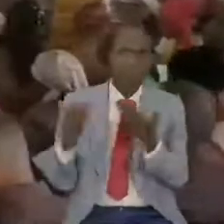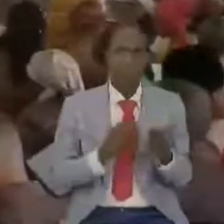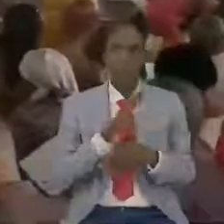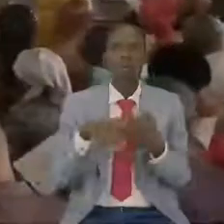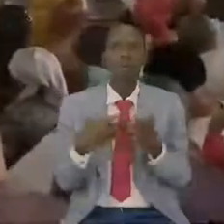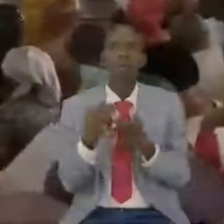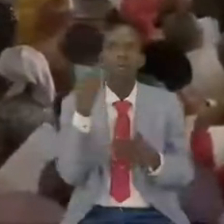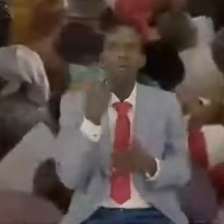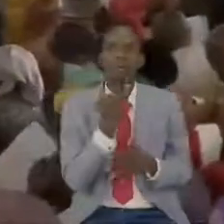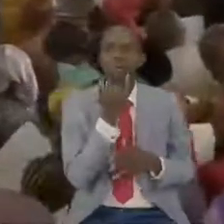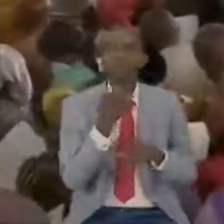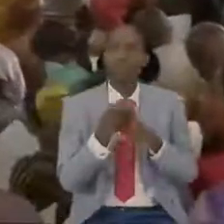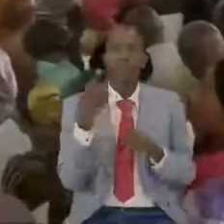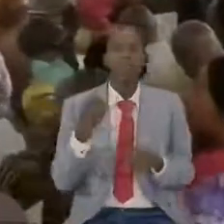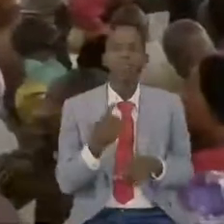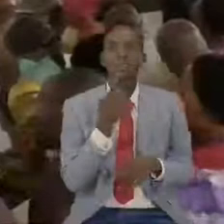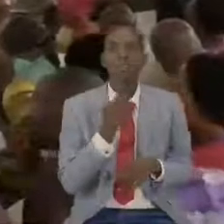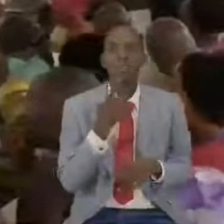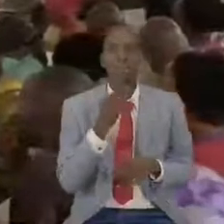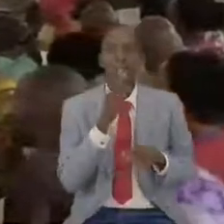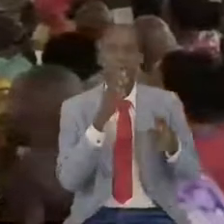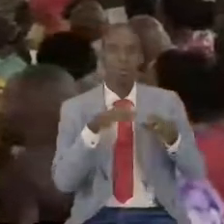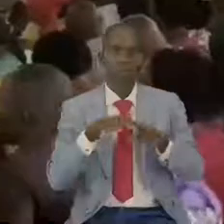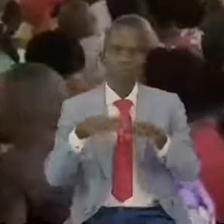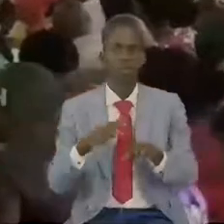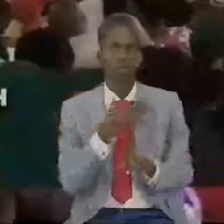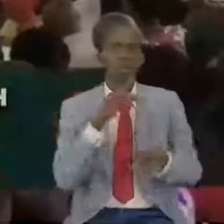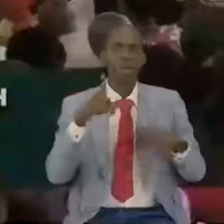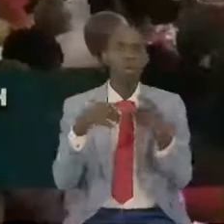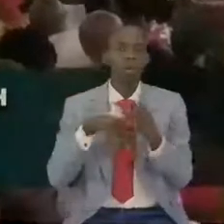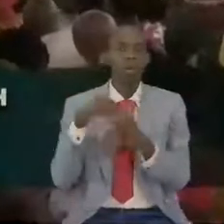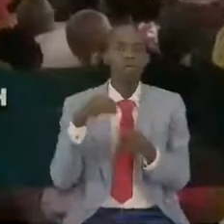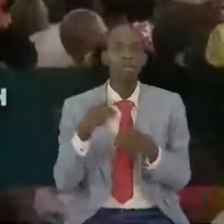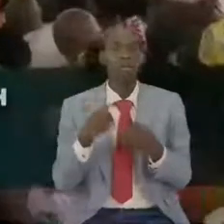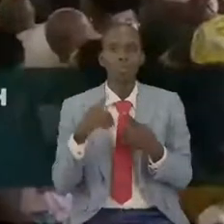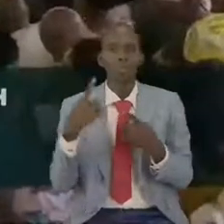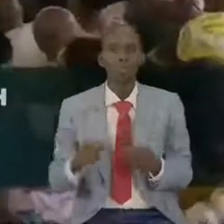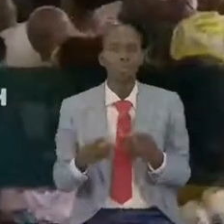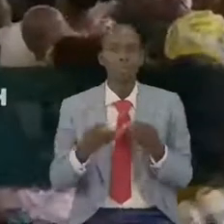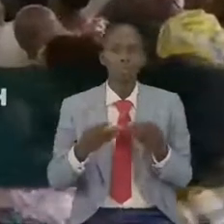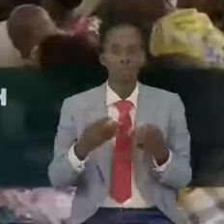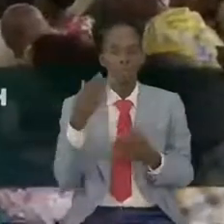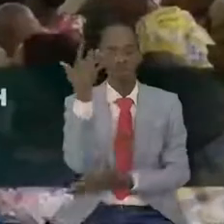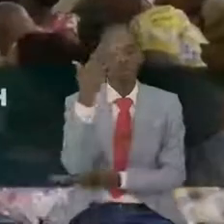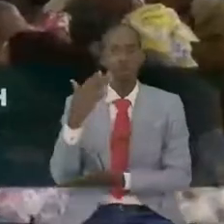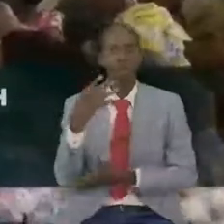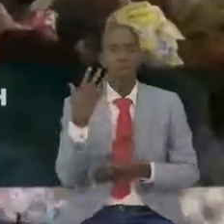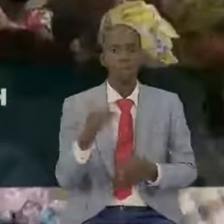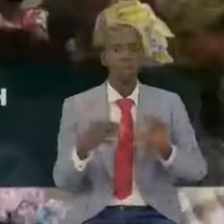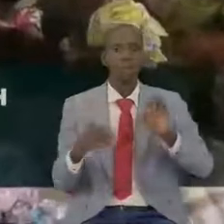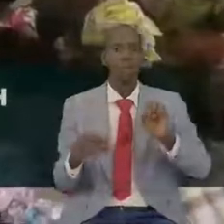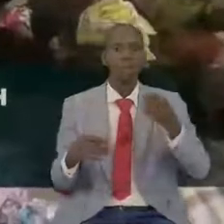Rouge. Ils prirent la direction du désert de Shur. Et après 3 journées de marche dans